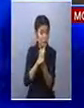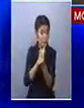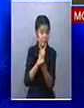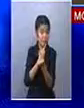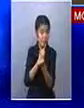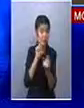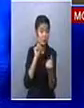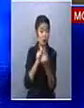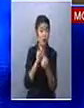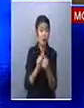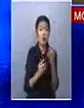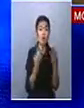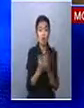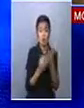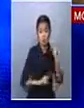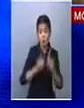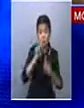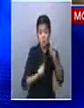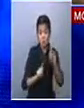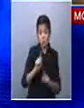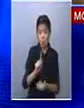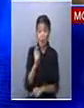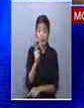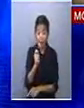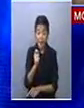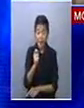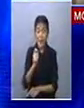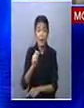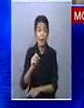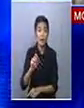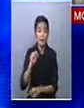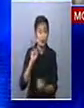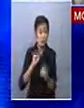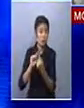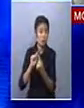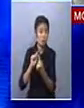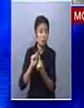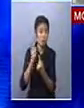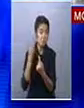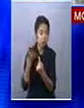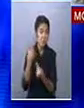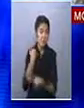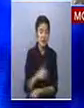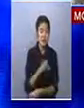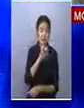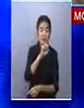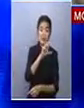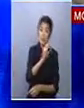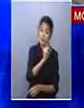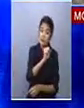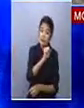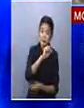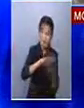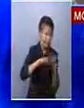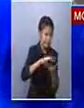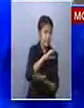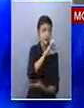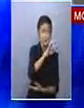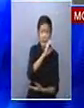A share ที่ใหญ่ที่สุด50หลักทรัพย์นะครับอีกอันนึงก็คือ CSI 300นะครับก็เป็นหุ้น A share 300บริษัทในตลาดเซี่ยงไฮ้